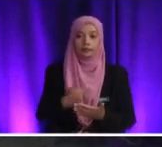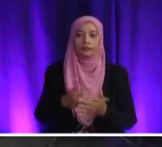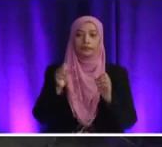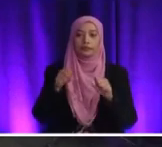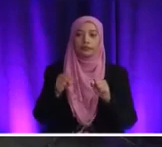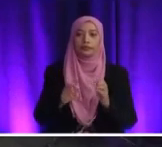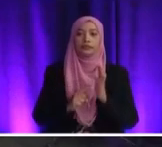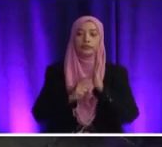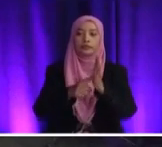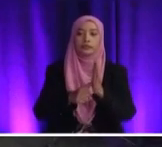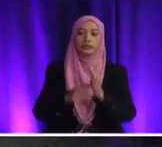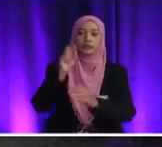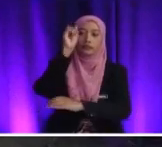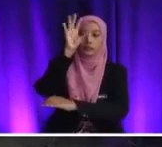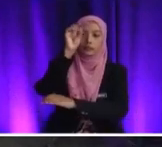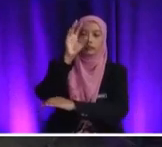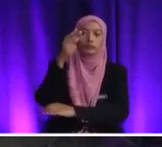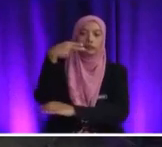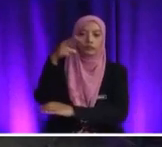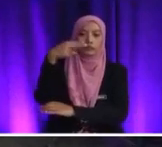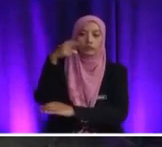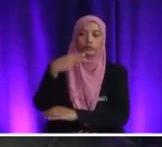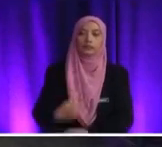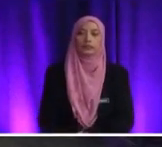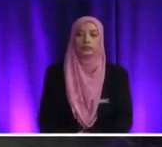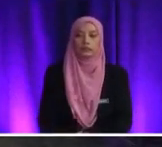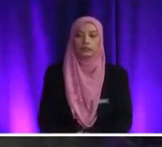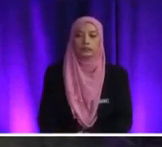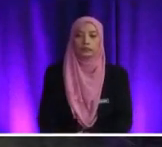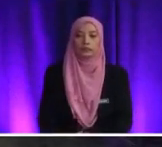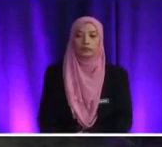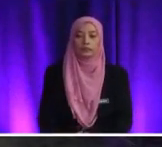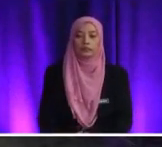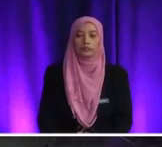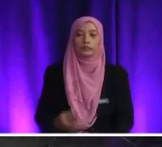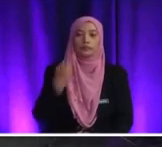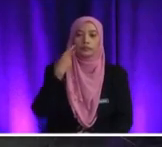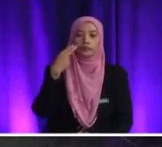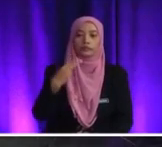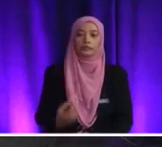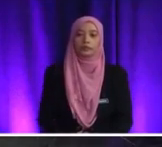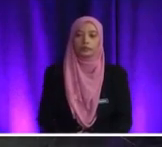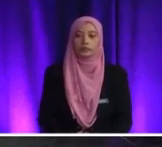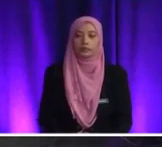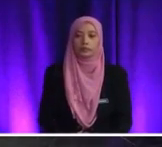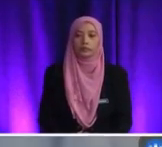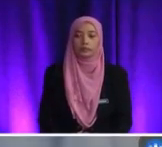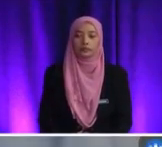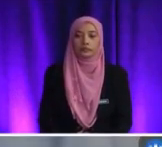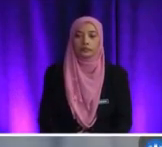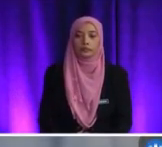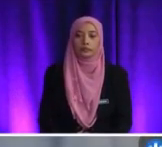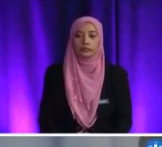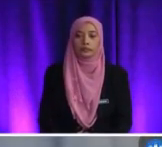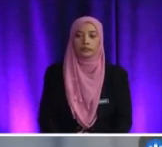hijau kalau sudah bersedia ke kumpulan Manado bersedia sudah meninggal bersedia kampanye semua kumpul